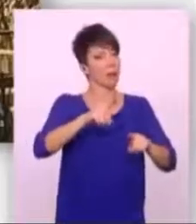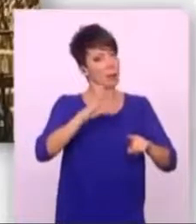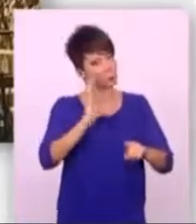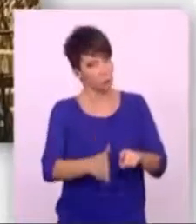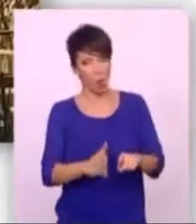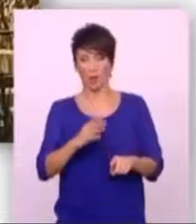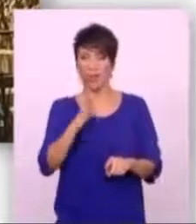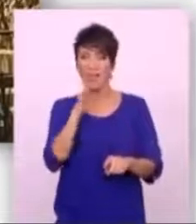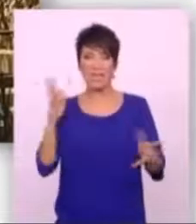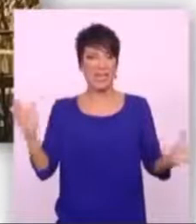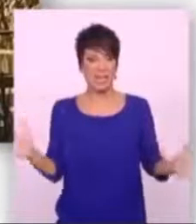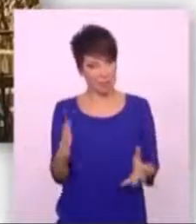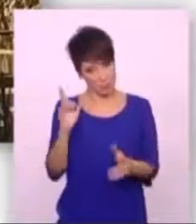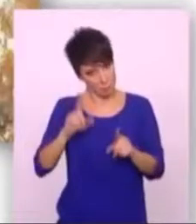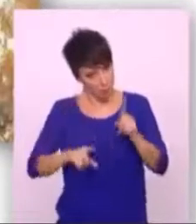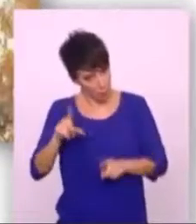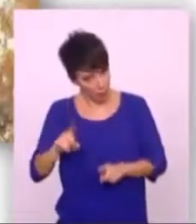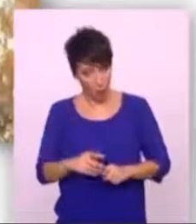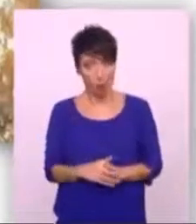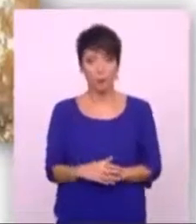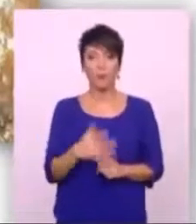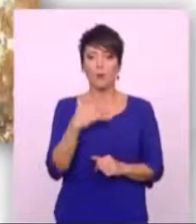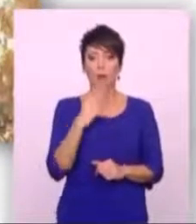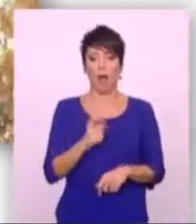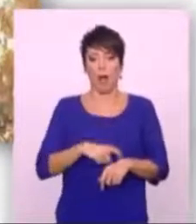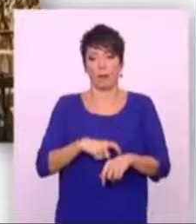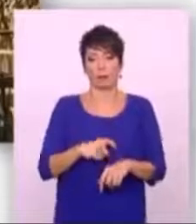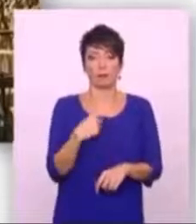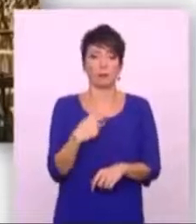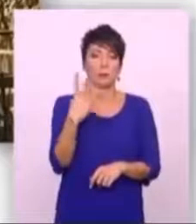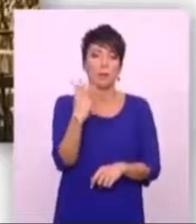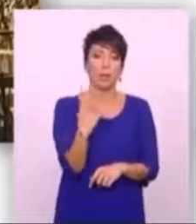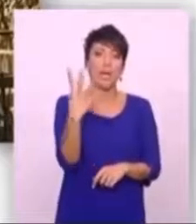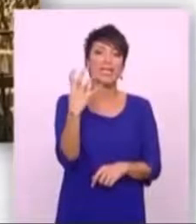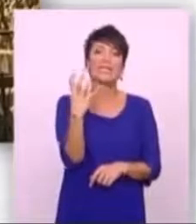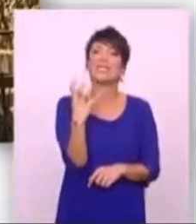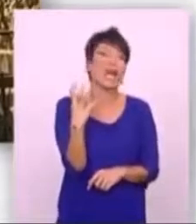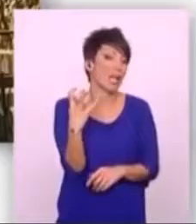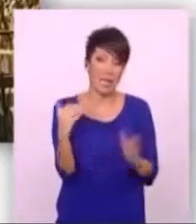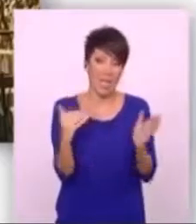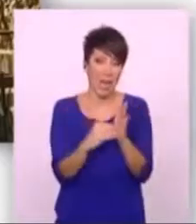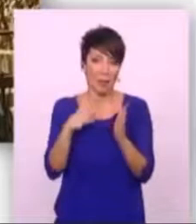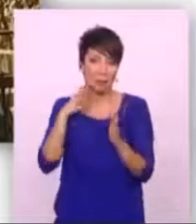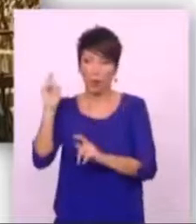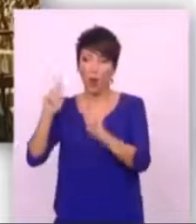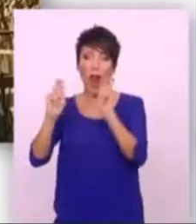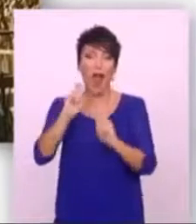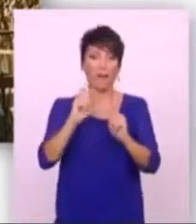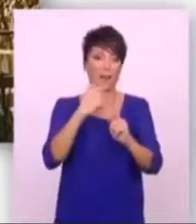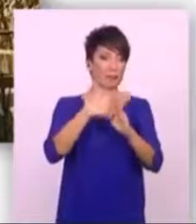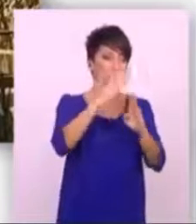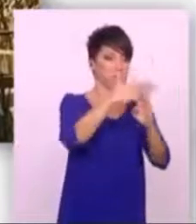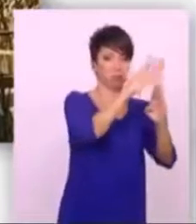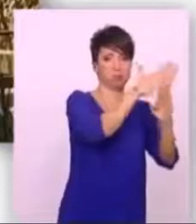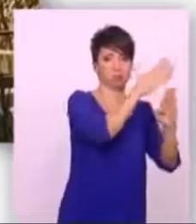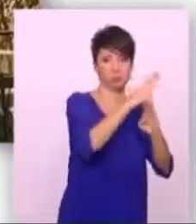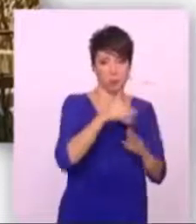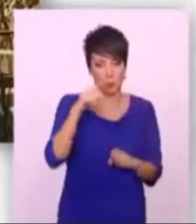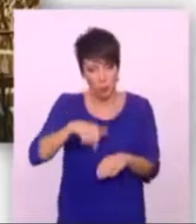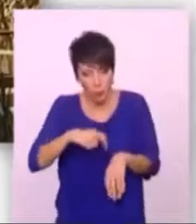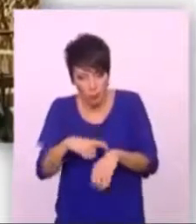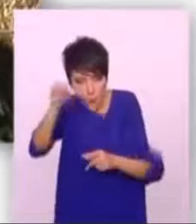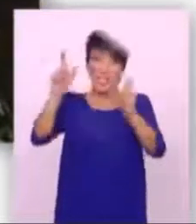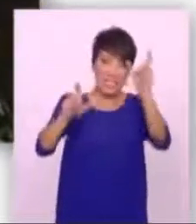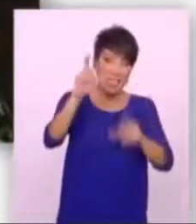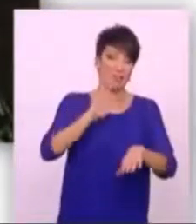έντονη επιθετική πολιτική σε ό,τι αφορά τα ακίνητα της ελέημων εταιρείας Αθηνών. Δηλαδή, Πιστεύω ότι πρέπει να κάνουμε τα δύνατα δυνατά για να νοικιάσουμε